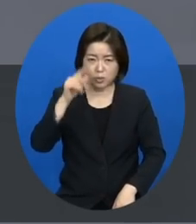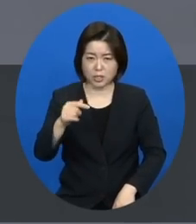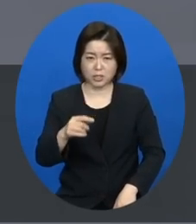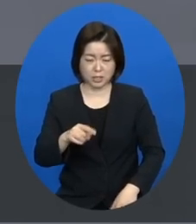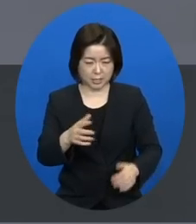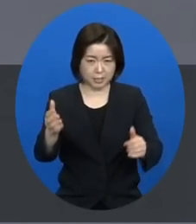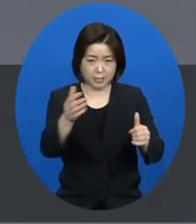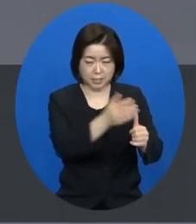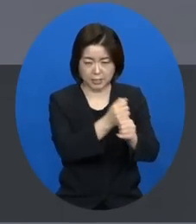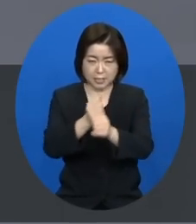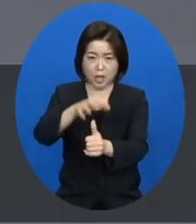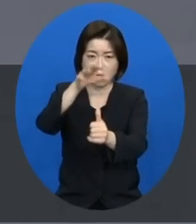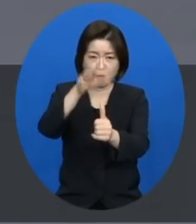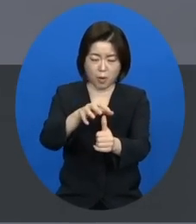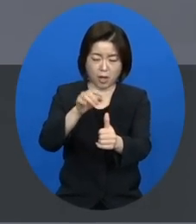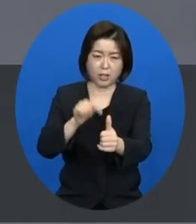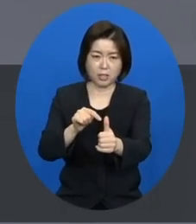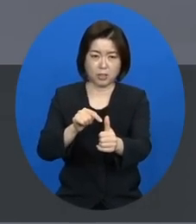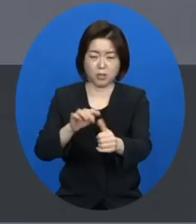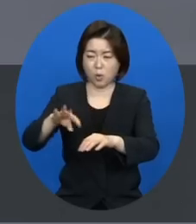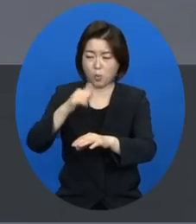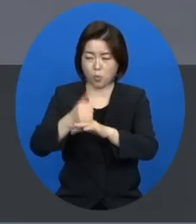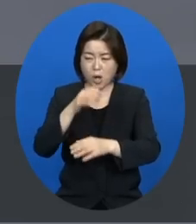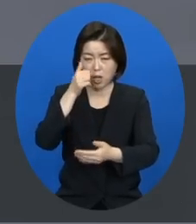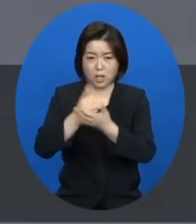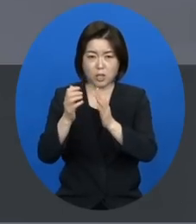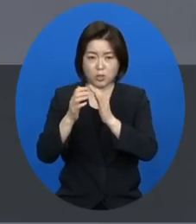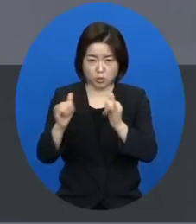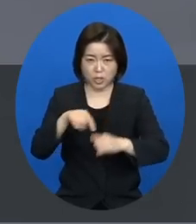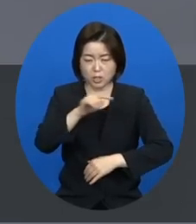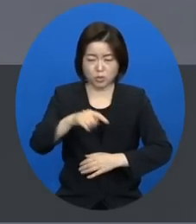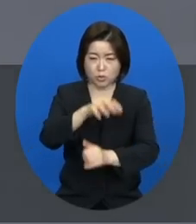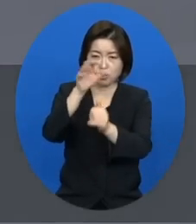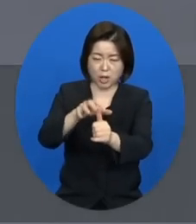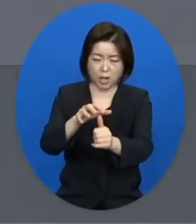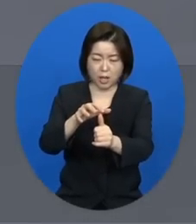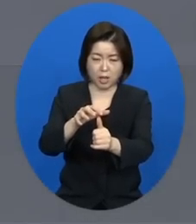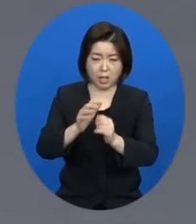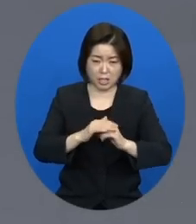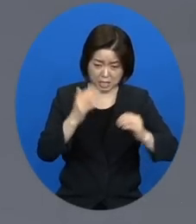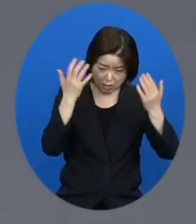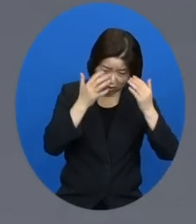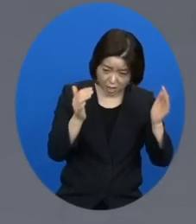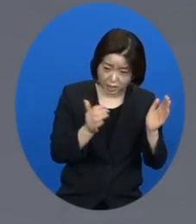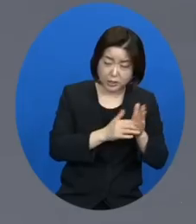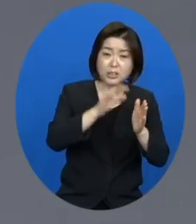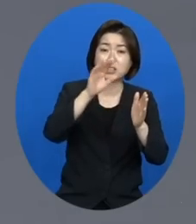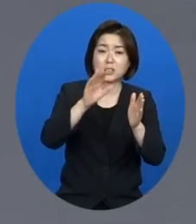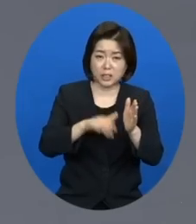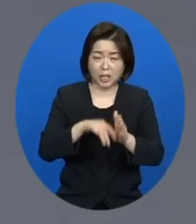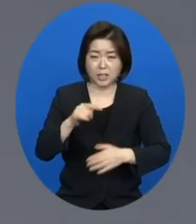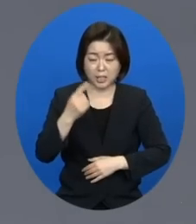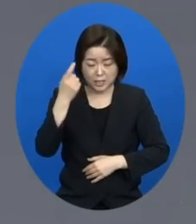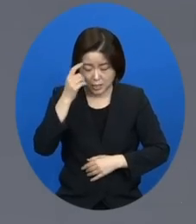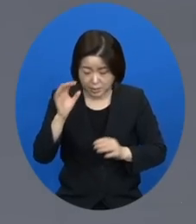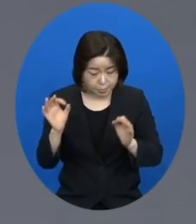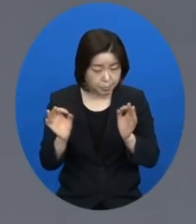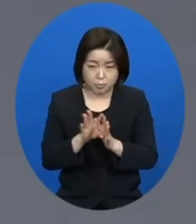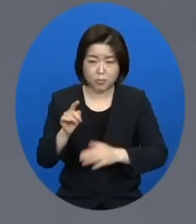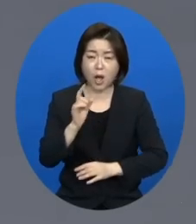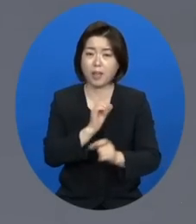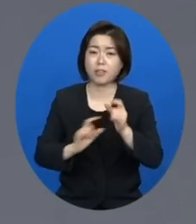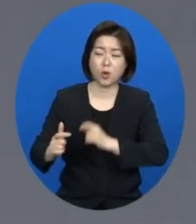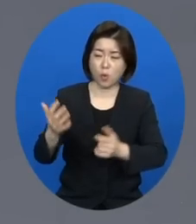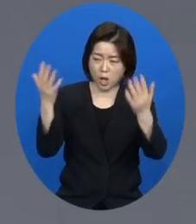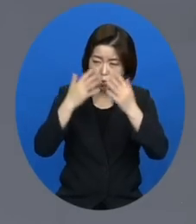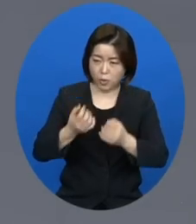가두니 그 옥은 왕의 죄수를 가두는 곳이었더라. 이 고난은 이제 끝이구나 싶은 바로 그때 생각지도 못한 더한